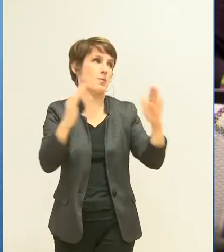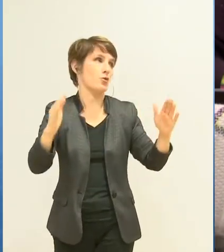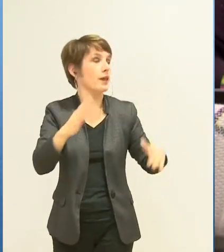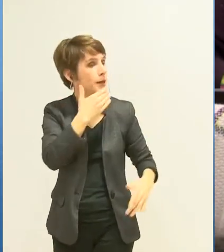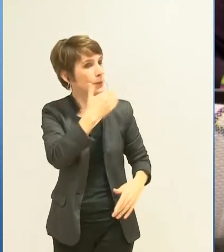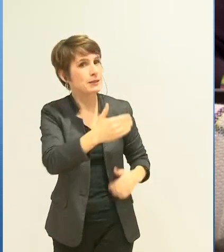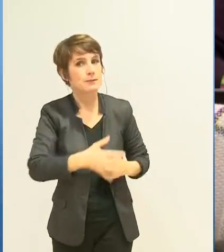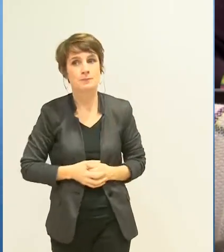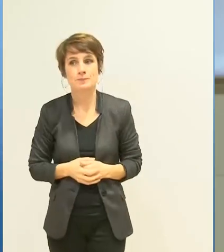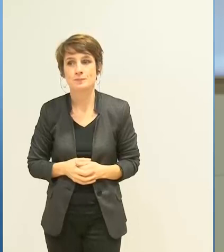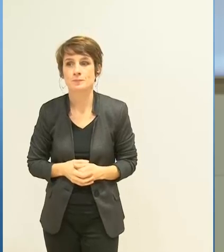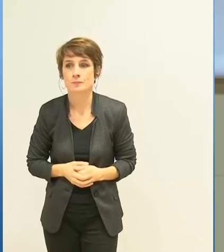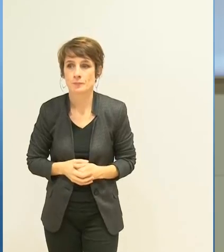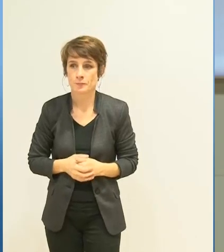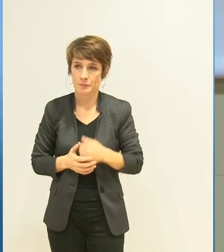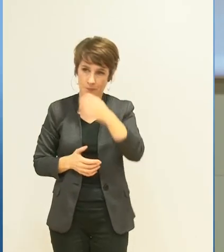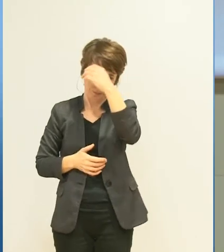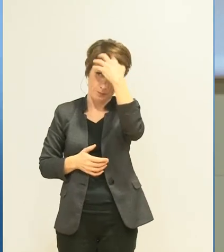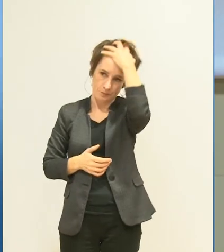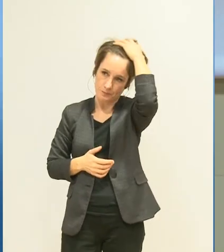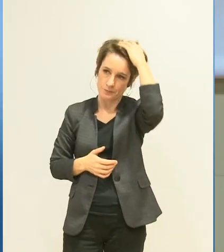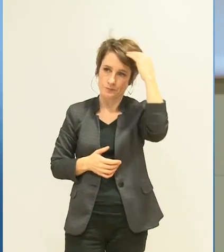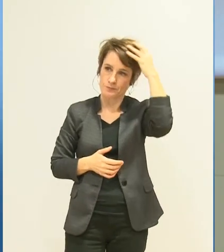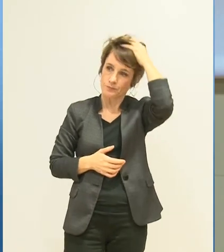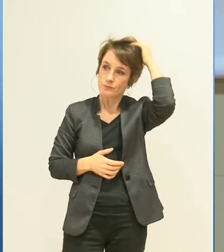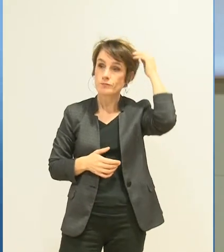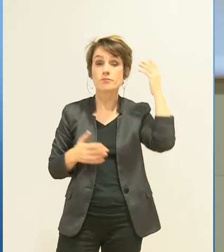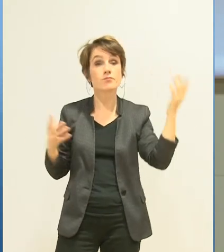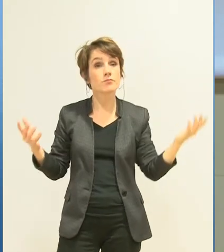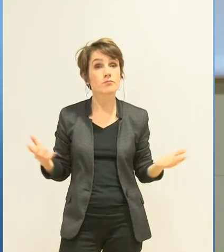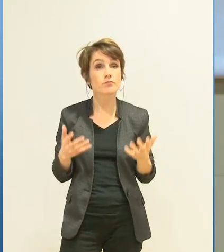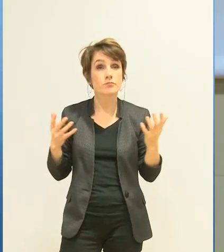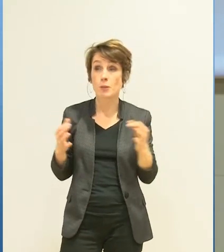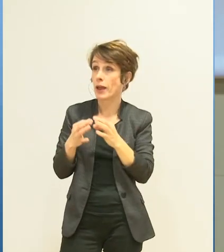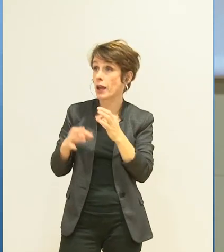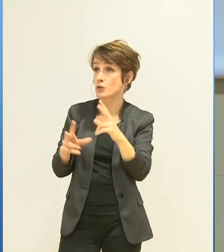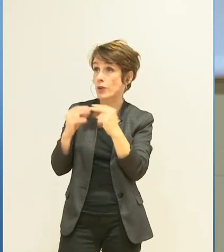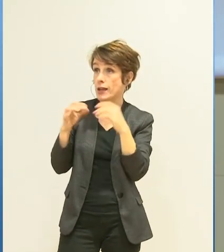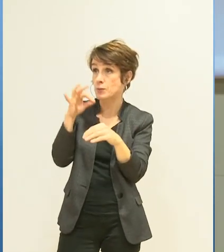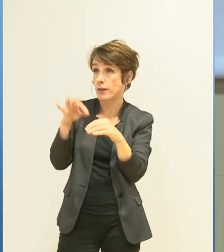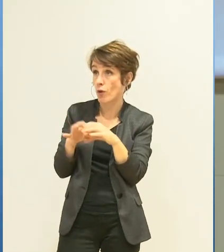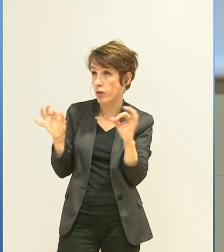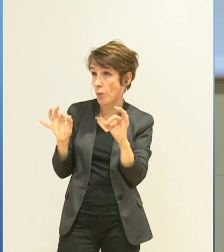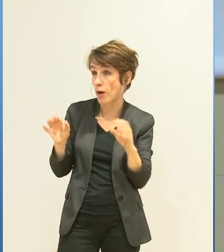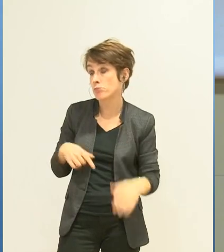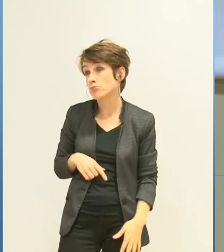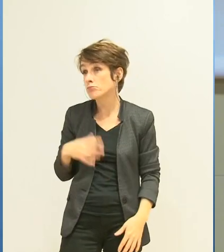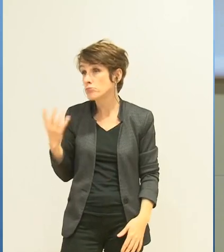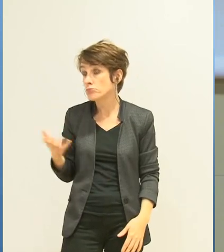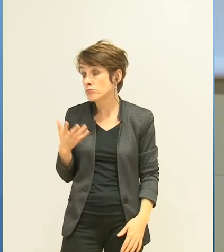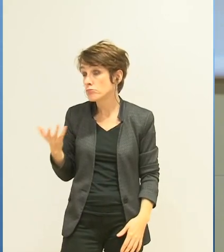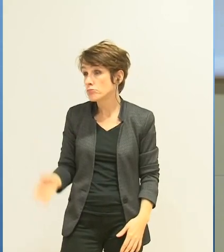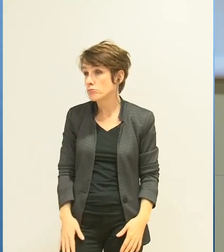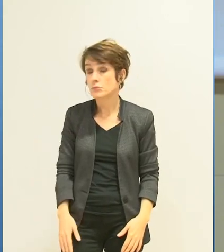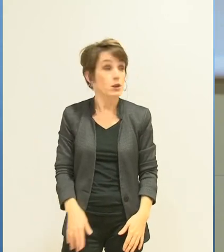vous remercie du coup on n'a pas eu d'autre explication de vote comme dis ça je dis rien mais sébacées pour